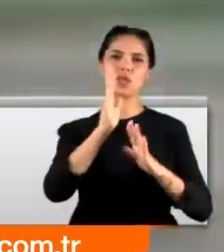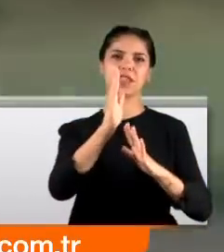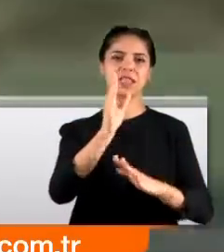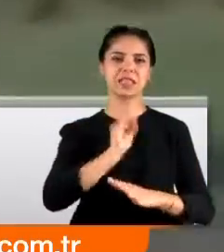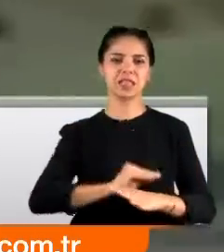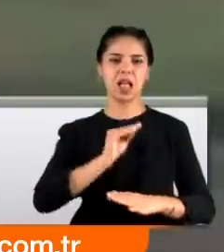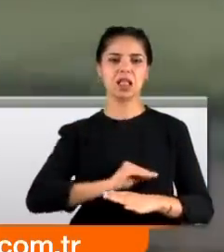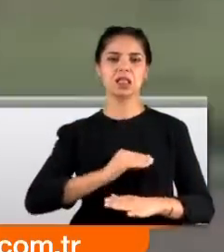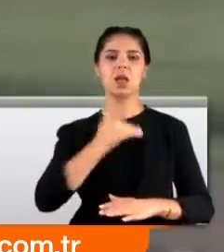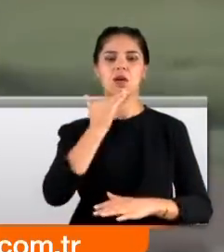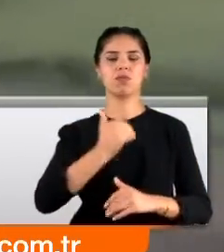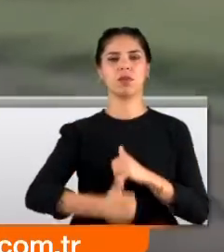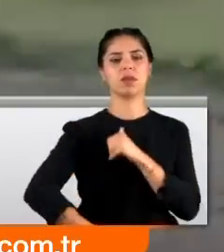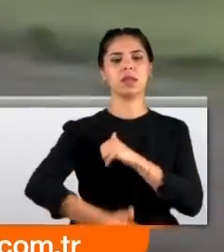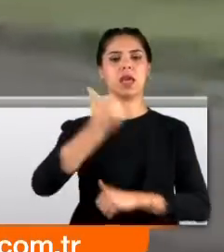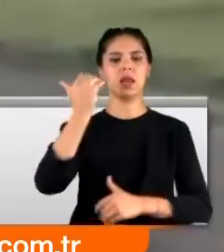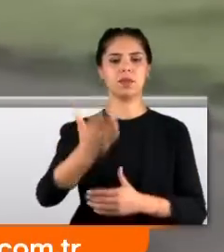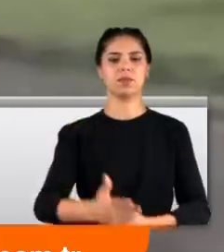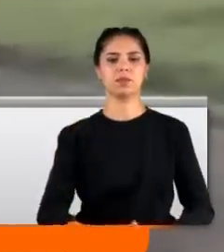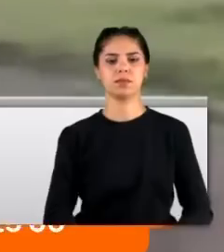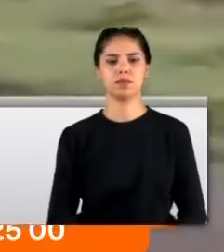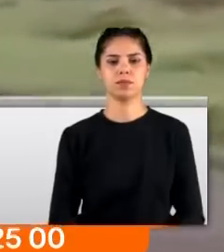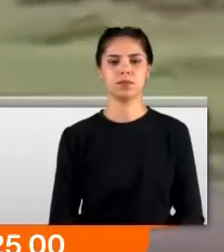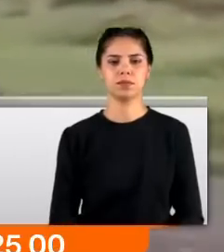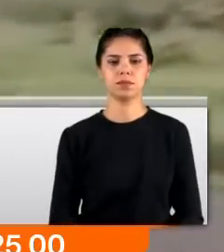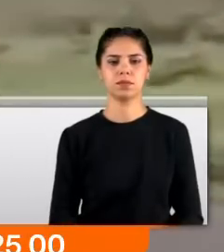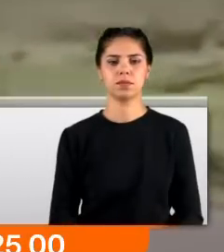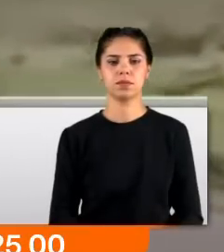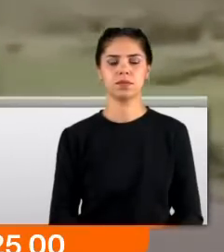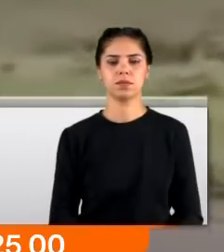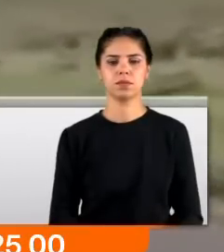zannetti fakat işler pek de umduğu gibi gitmedi.